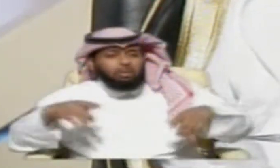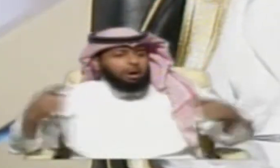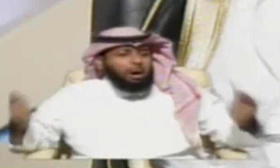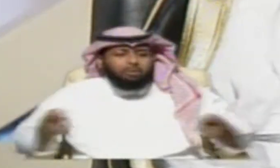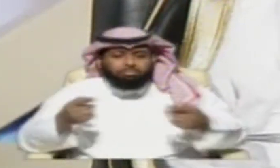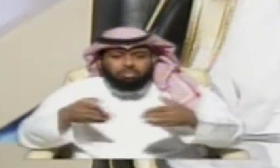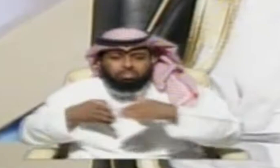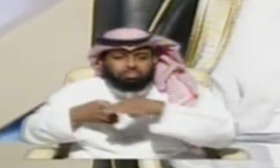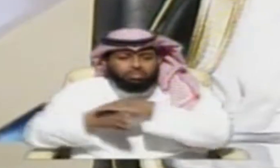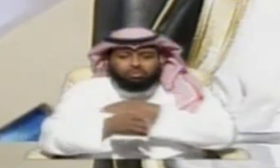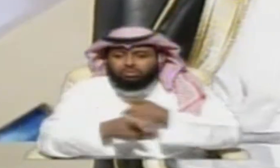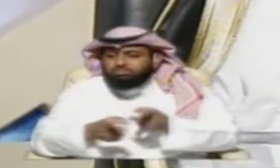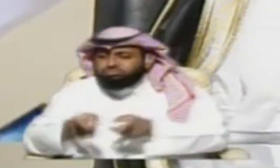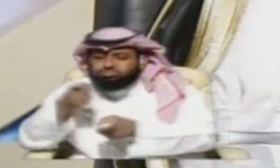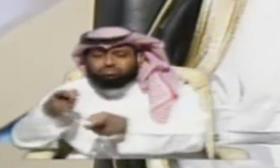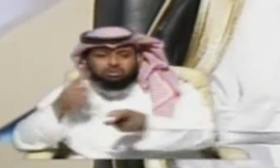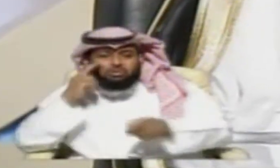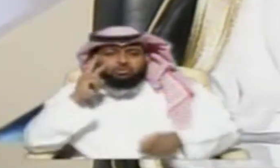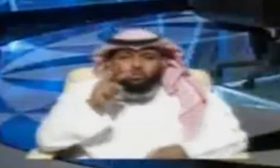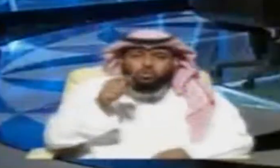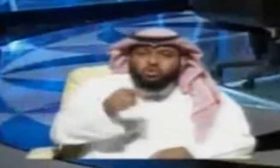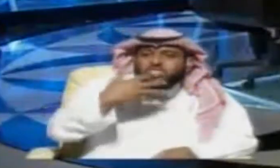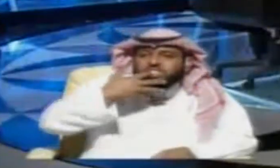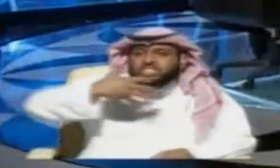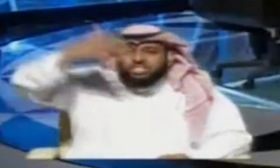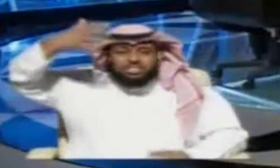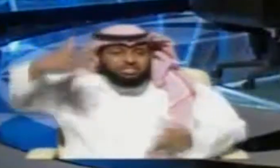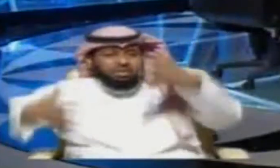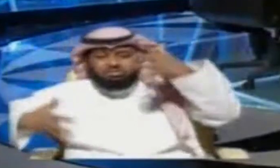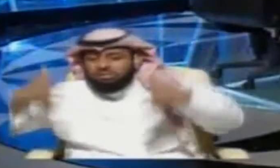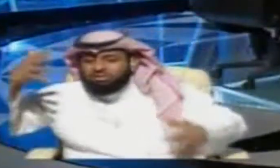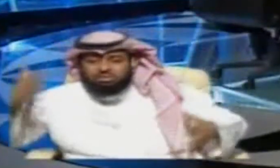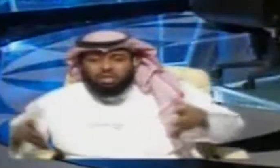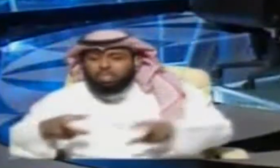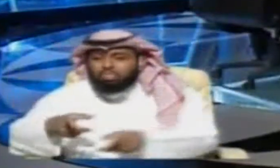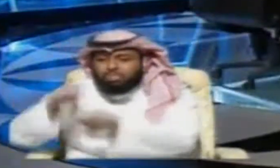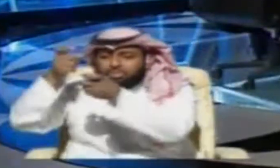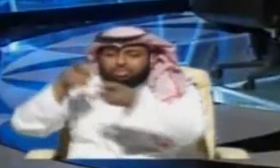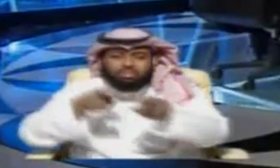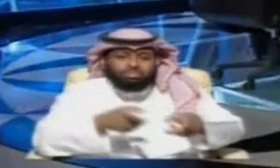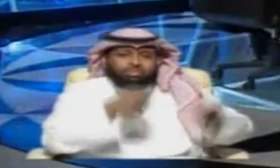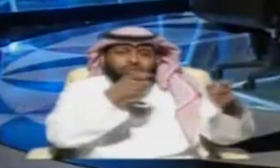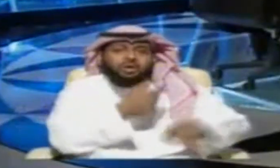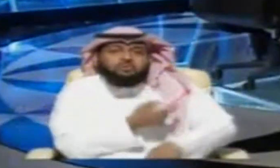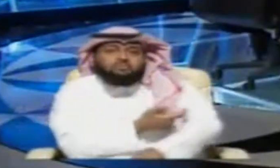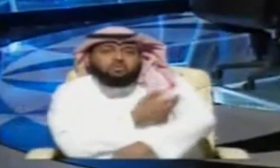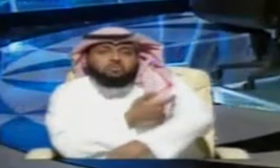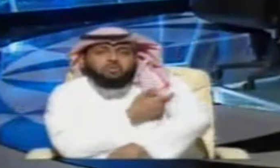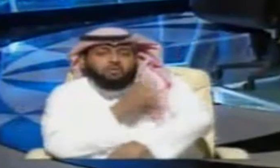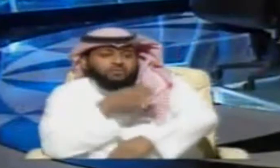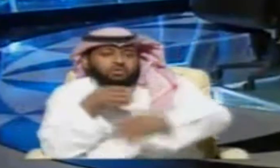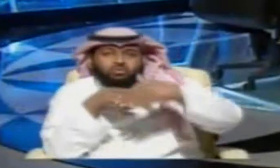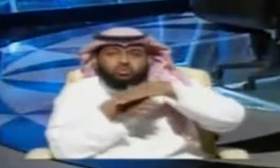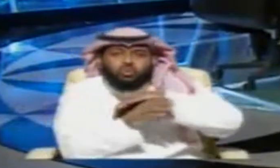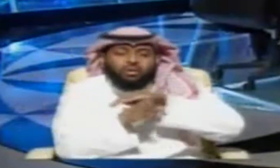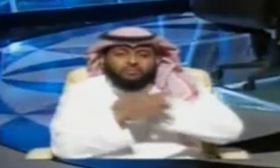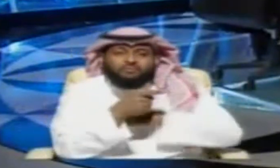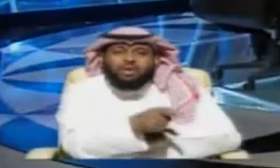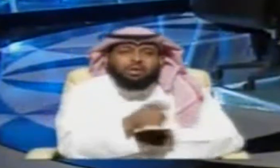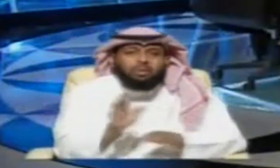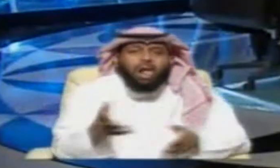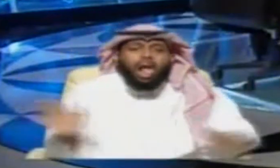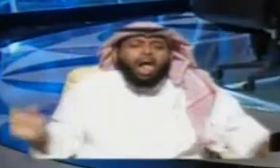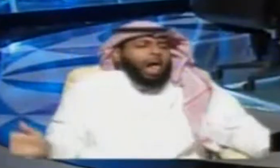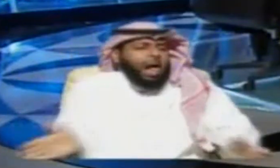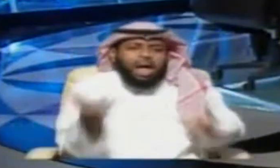كبير وامرأة عجوز وطفل رضيع ومريض في المستشفى، كل هؤلاء لا يفرق بينهم العدو،